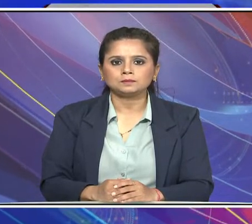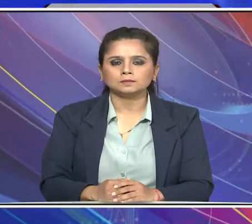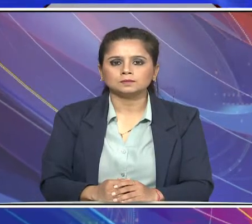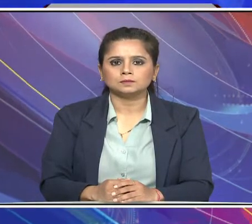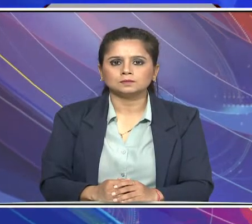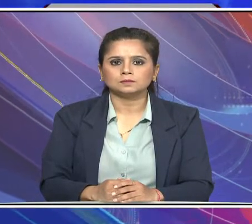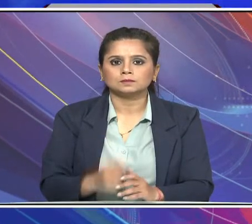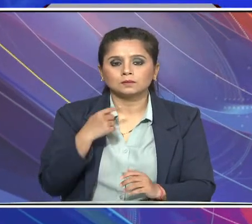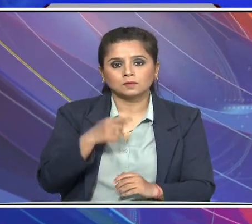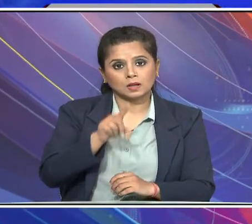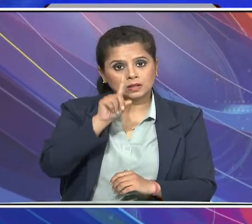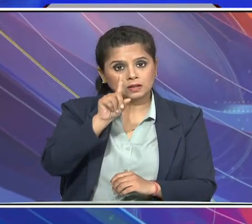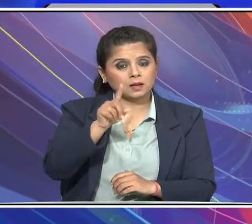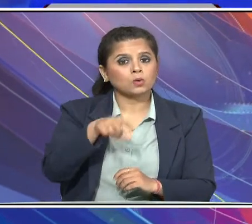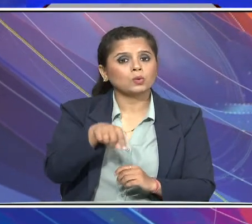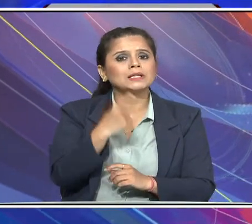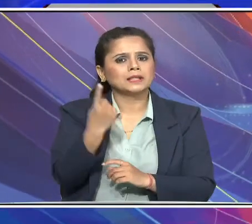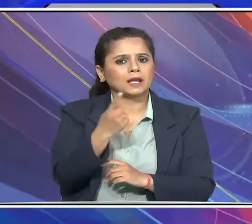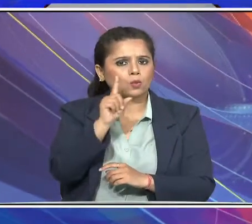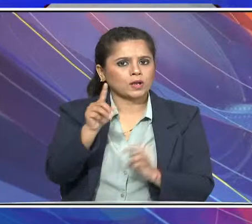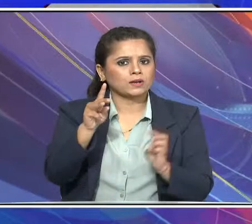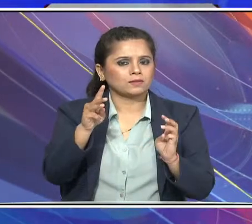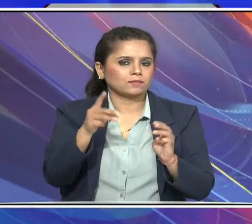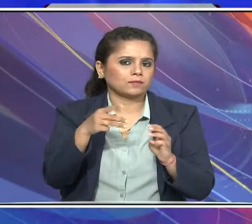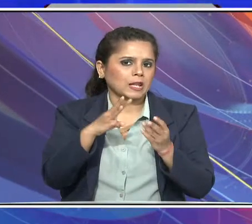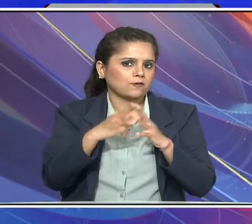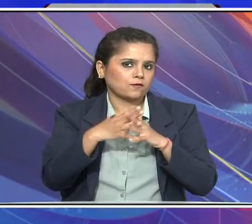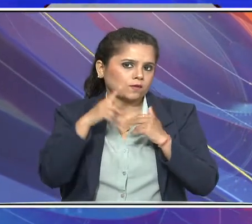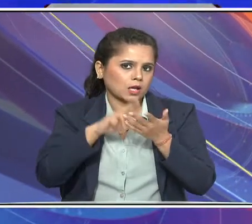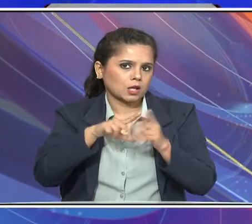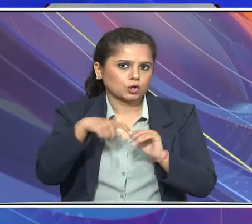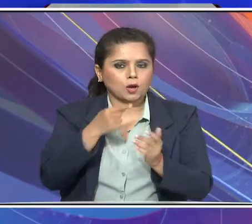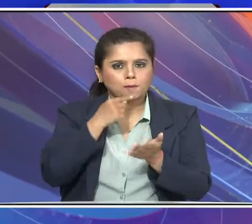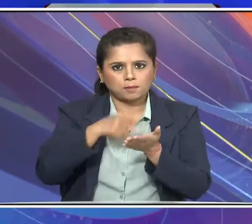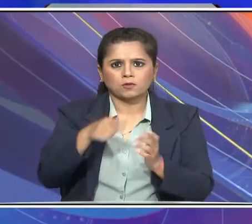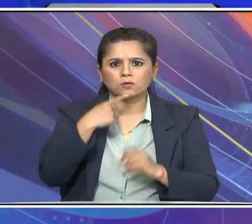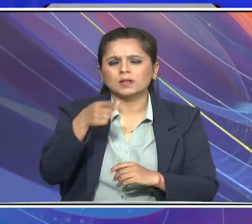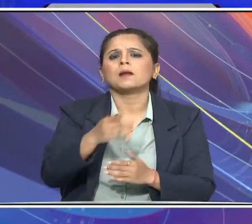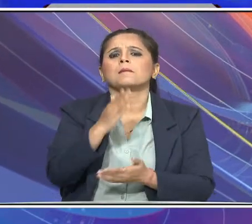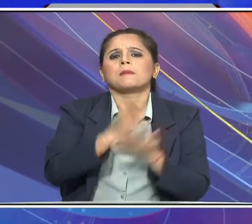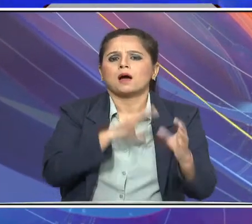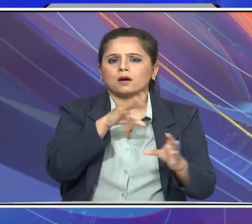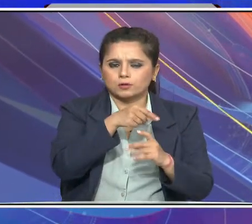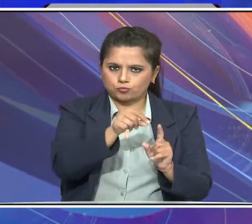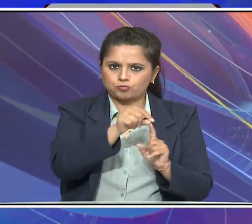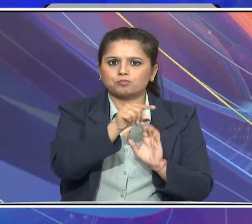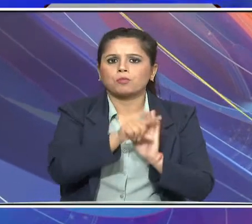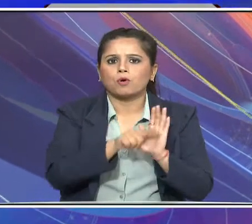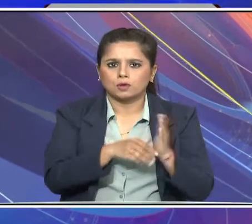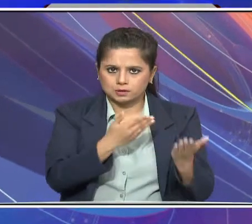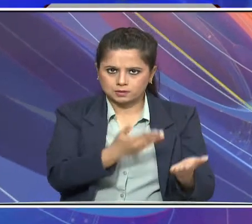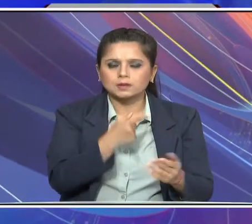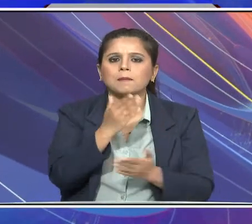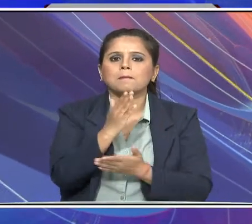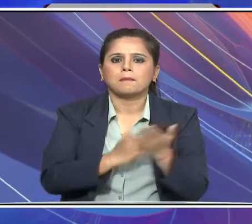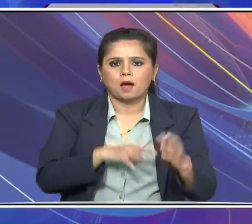सिंगल विंडो अप्रूवल का प्रपोज दिया गया था तो क्या जो आज पार्ट ऑफ दिस पॉलिसी ओके